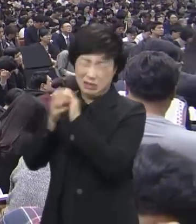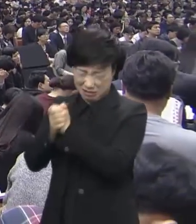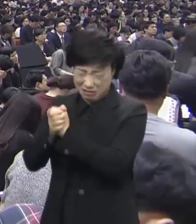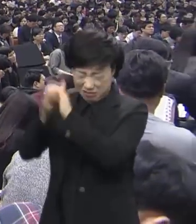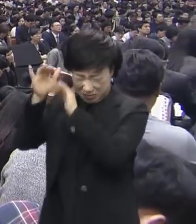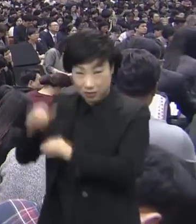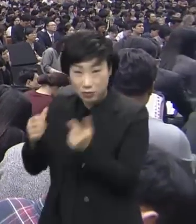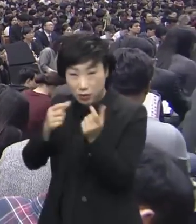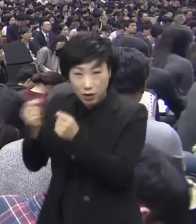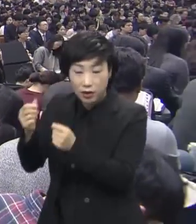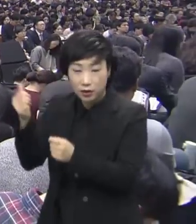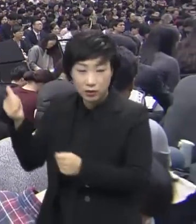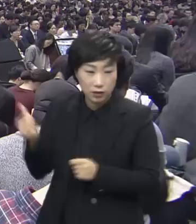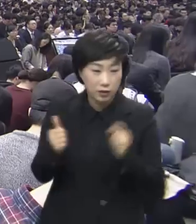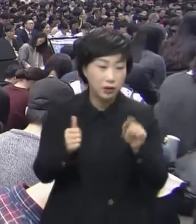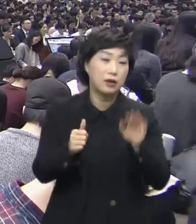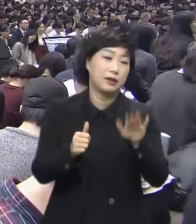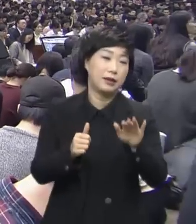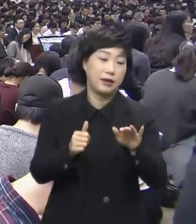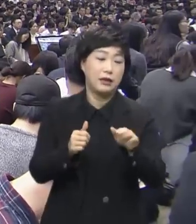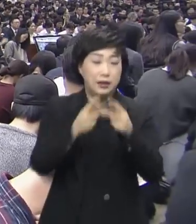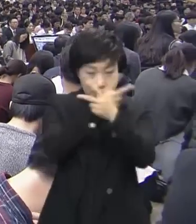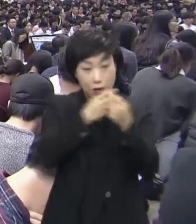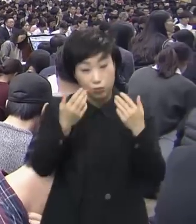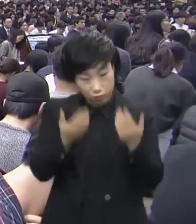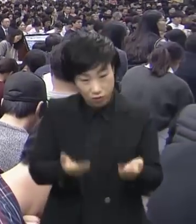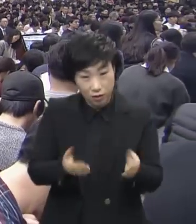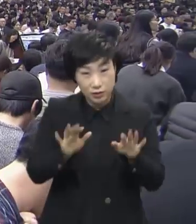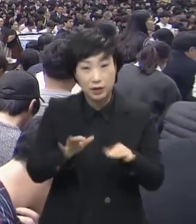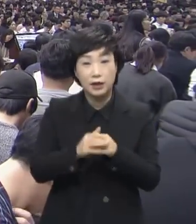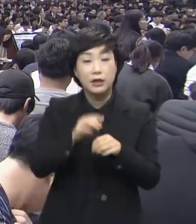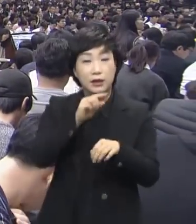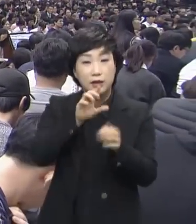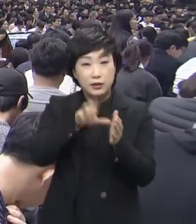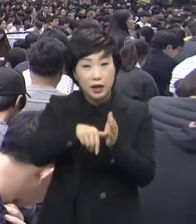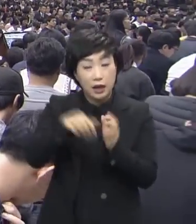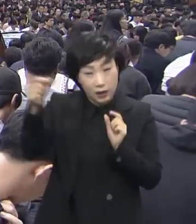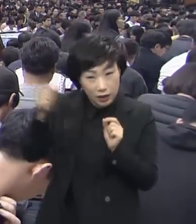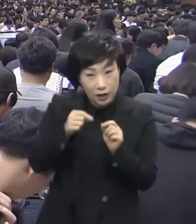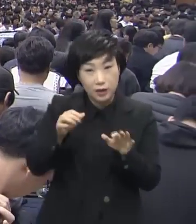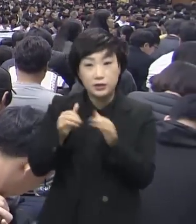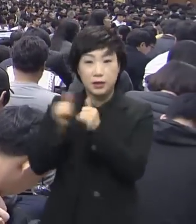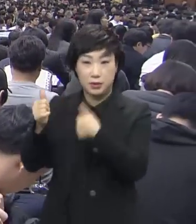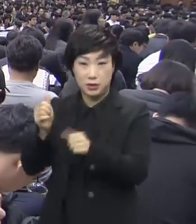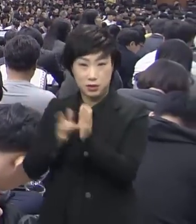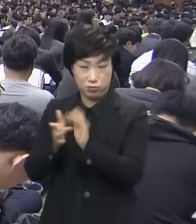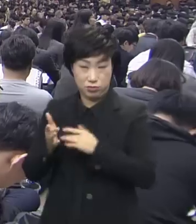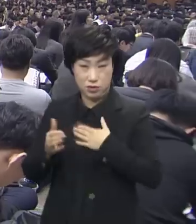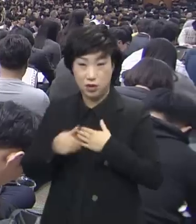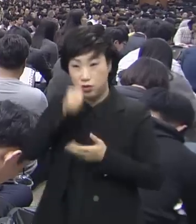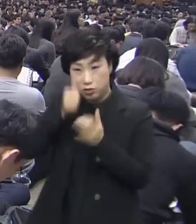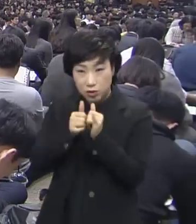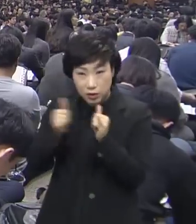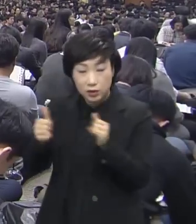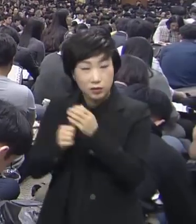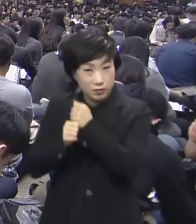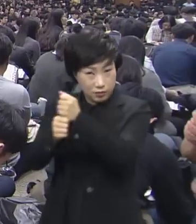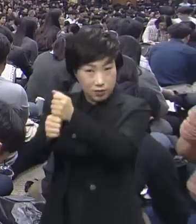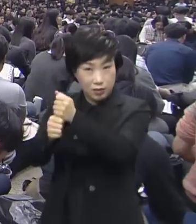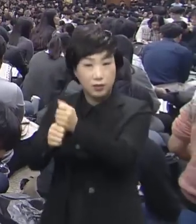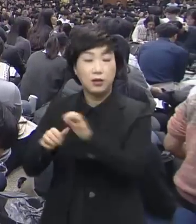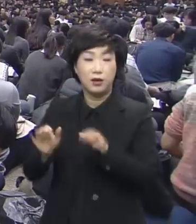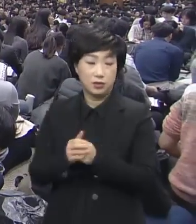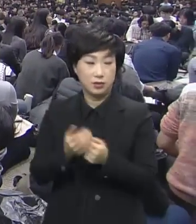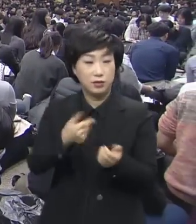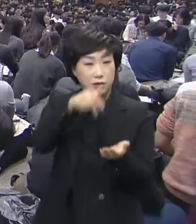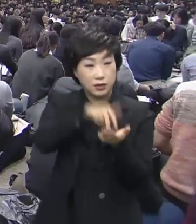이에 제자들에게 오사 이르시되 이제는 자고 쉬라 보라 때가 가까웠으니 인자가 죄인의 손에 팔리우느니라 일어나라